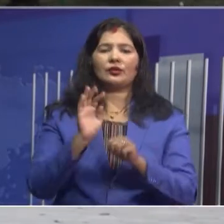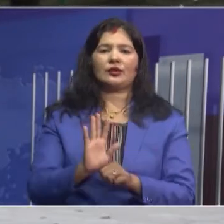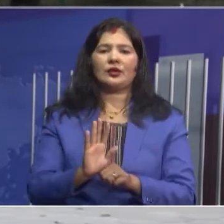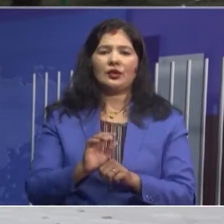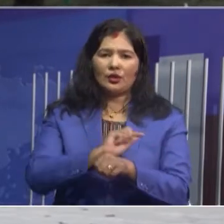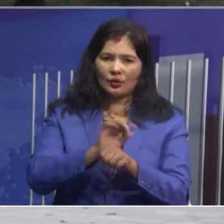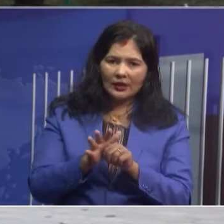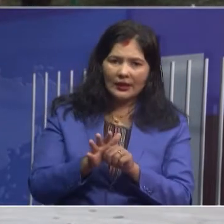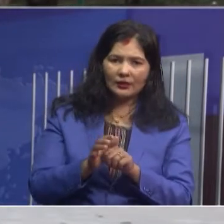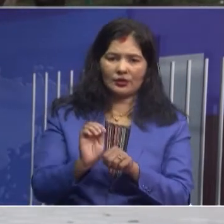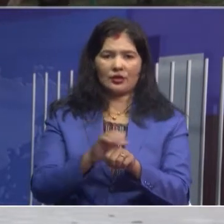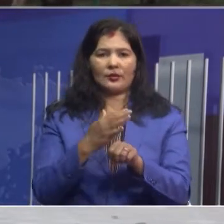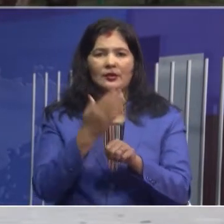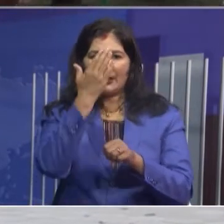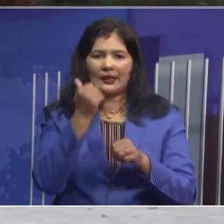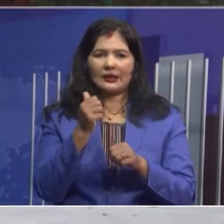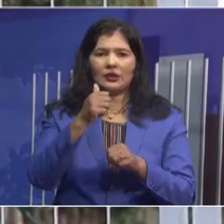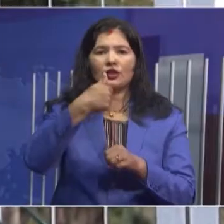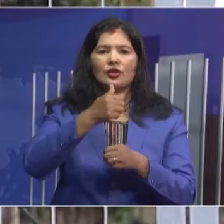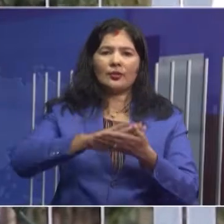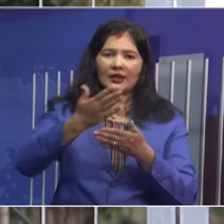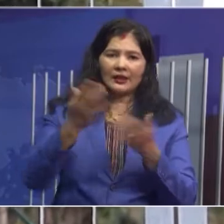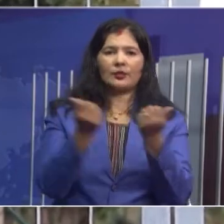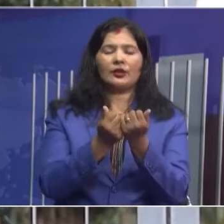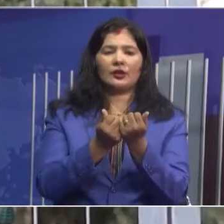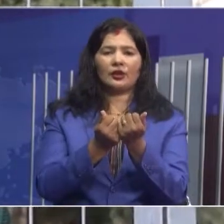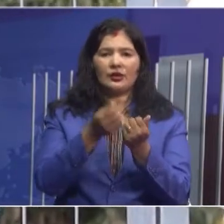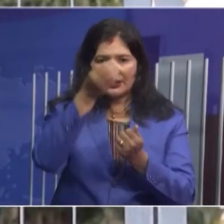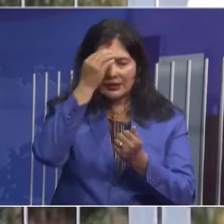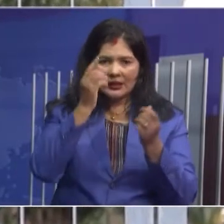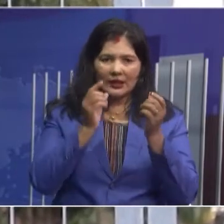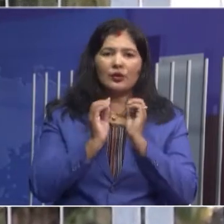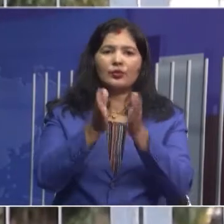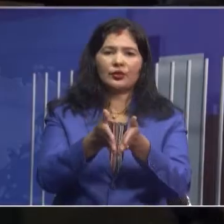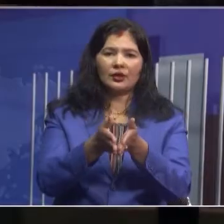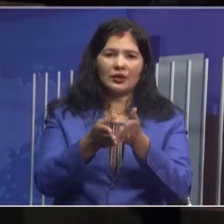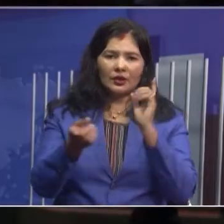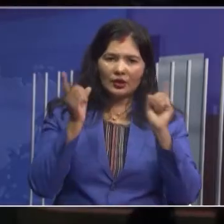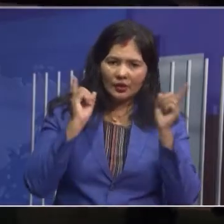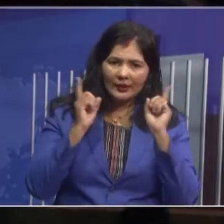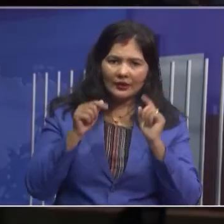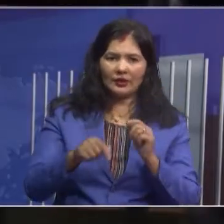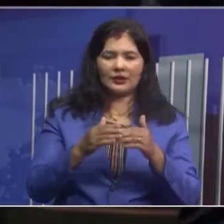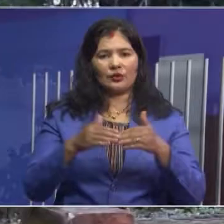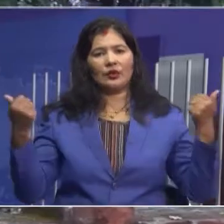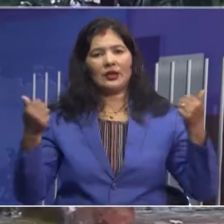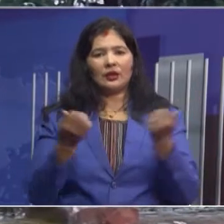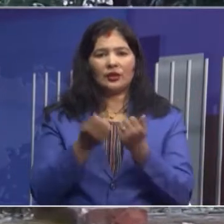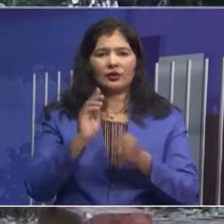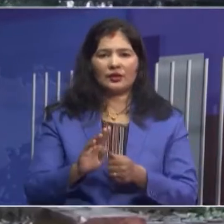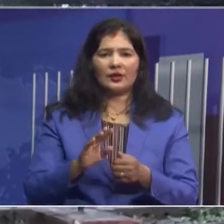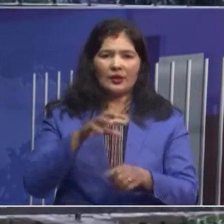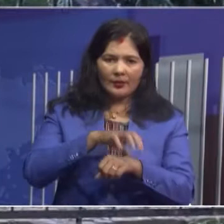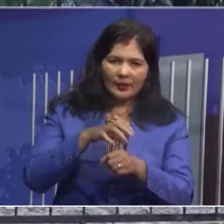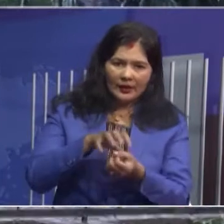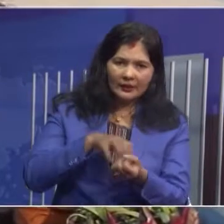कोरोना भाइरसको संक्रमणका कारण विगत छ महिनादेखि बन्द रहेको कैलालीकै टिकापुर नगरपालिकाको टिकापुर पार्क अहिले खुला गरिएको छ पार्क